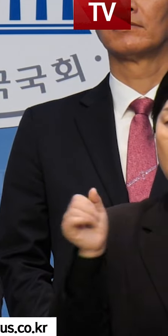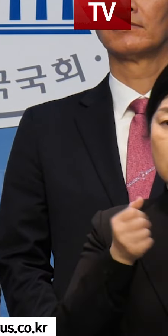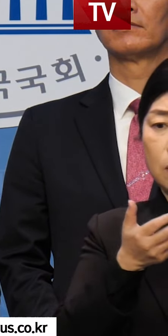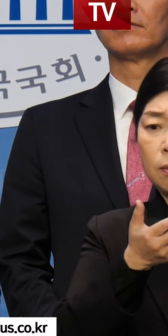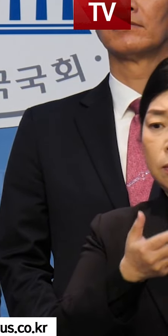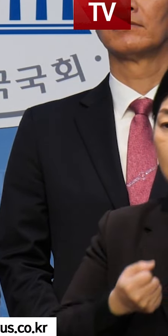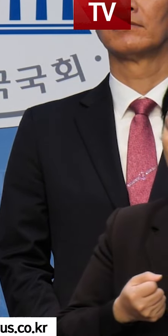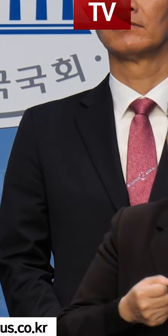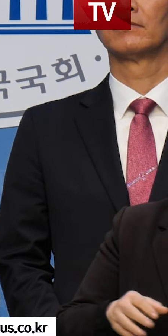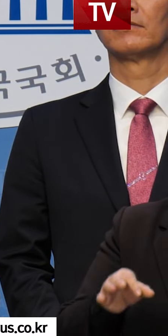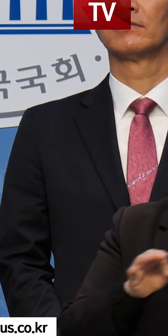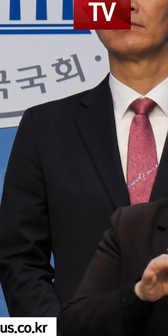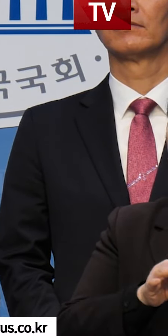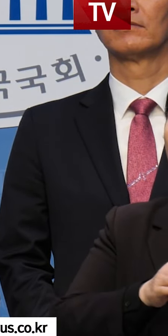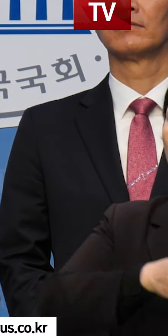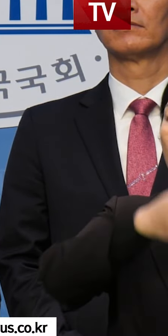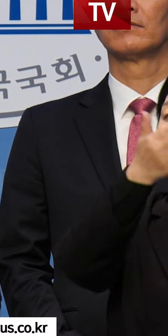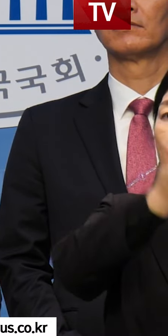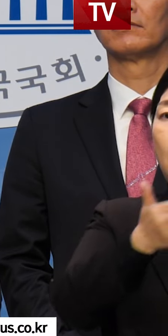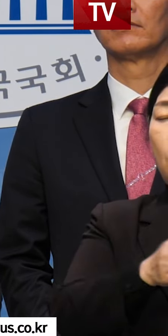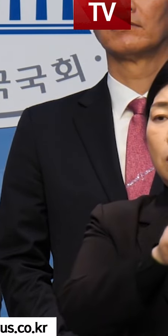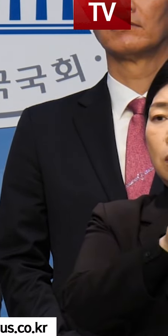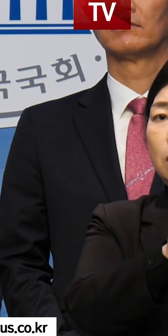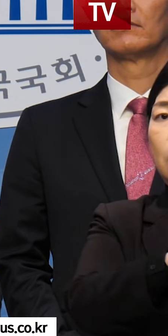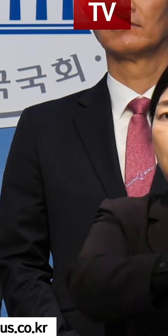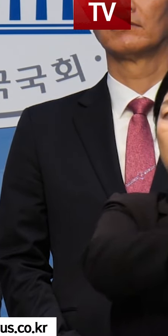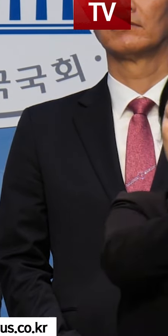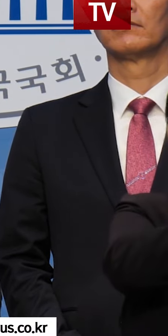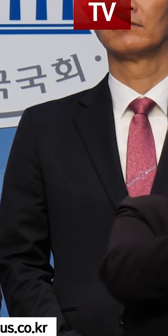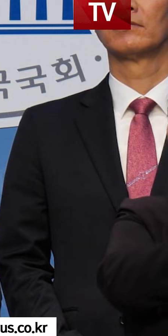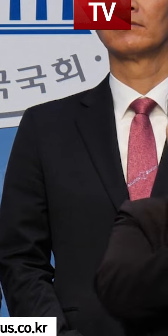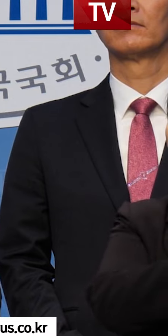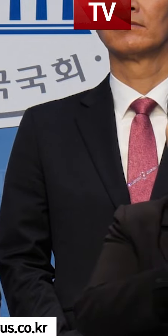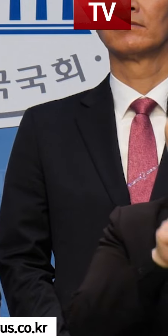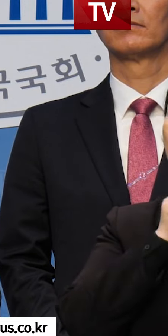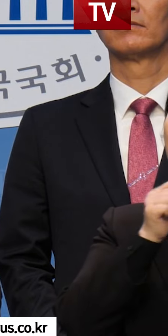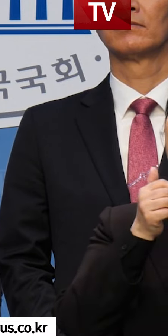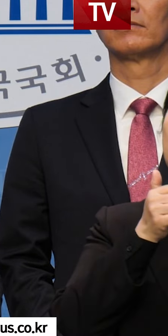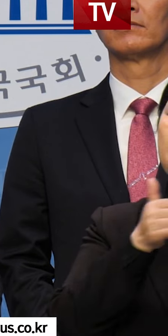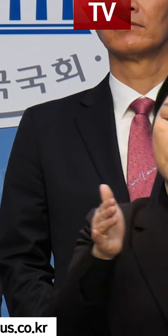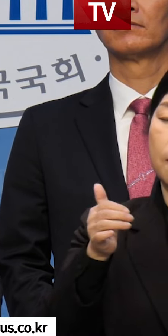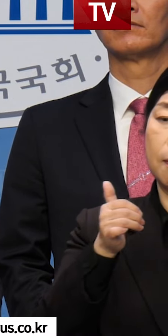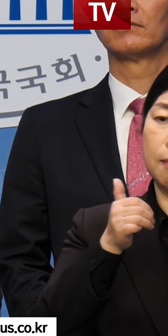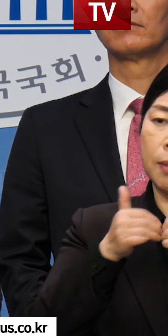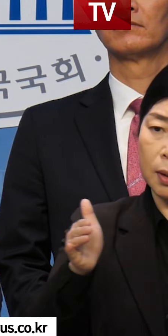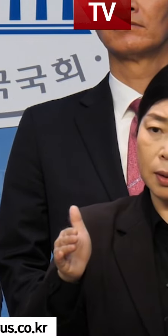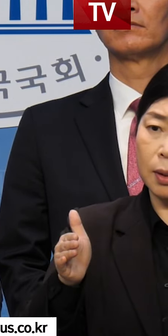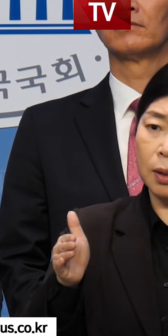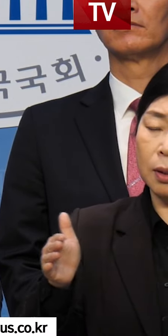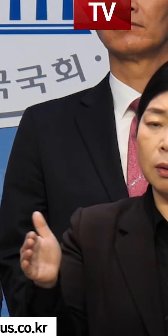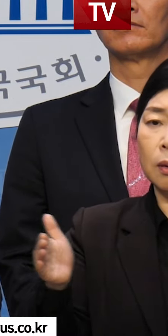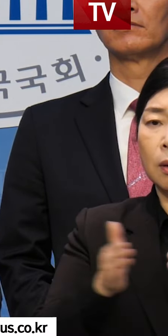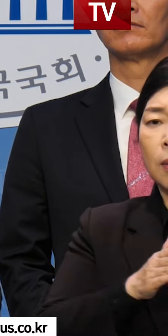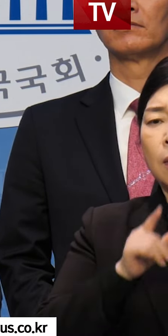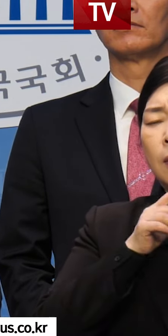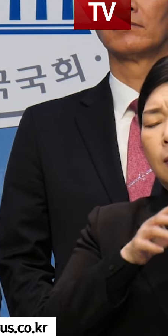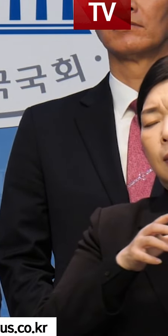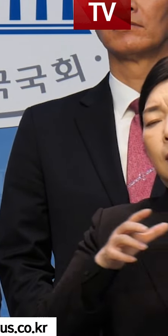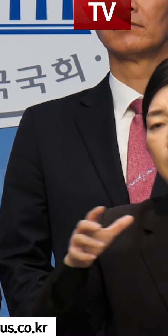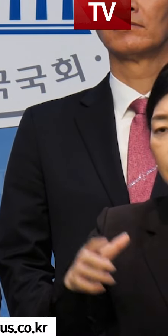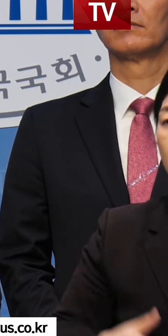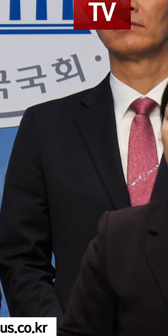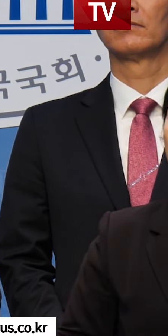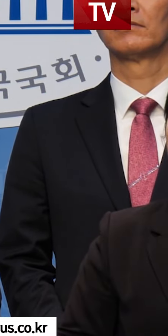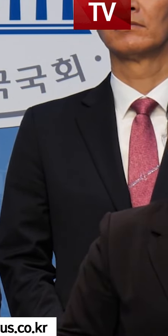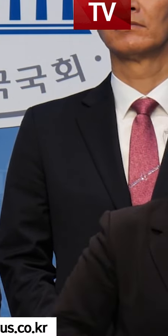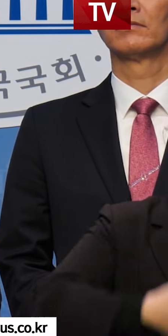경기북도로 하면 또 강원서도로 전락한다 하는 등의 망발을 일삼아서 많은